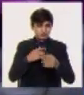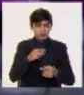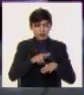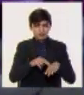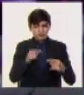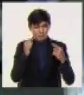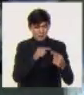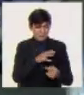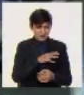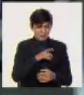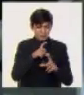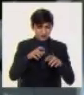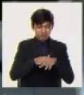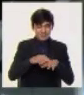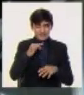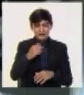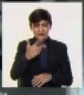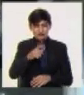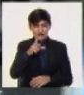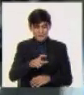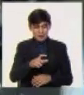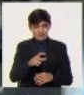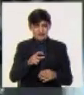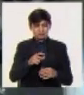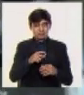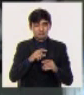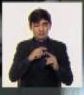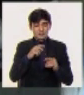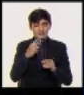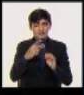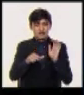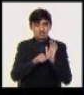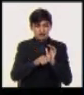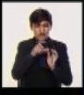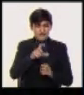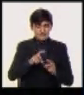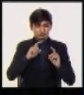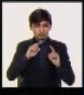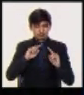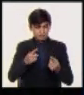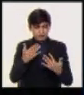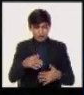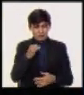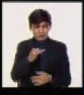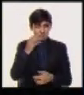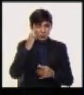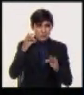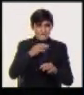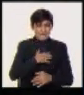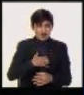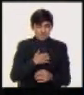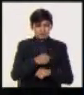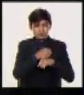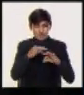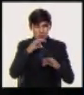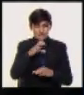полицией. Ранены по меньшей мере 30 человек, арестованы 20. Акции протеста под лозунгом «Жизни черных важны» проходят